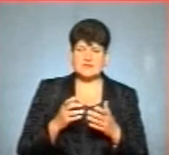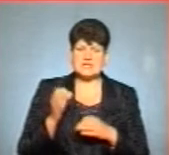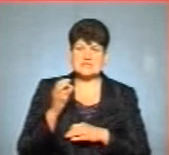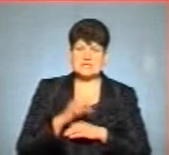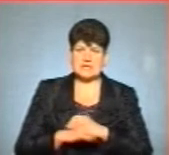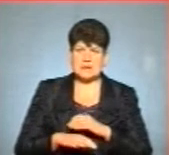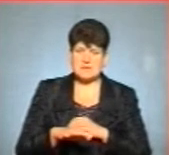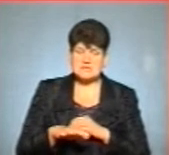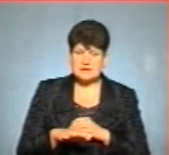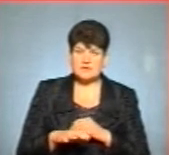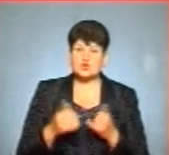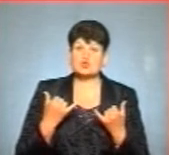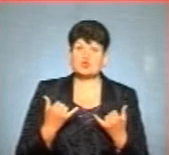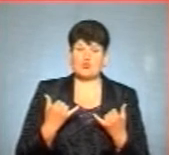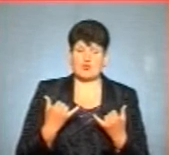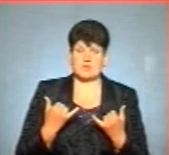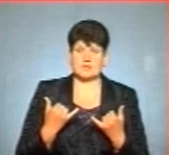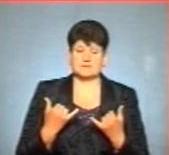На сьогодні завдяки